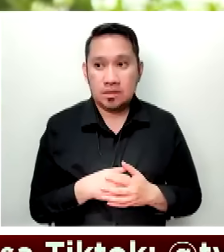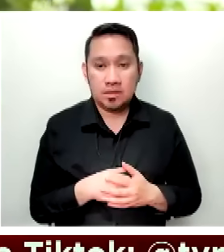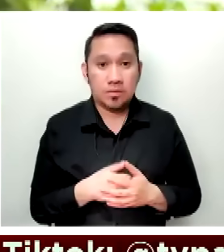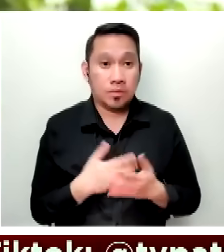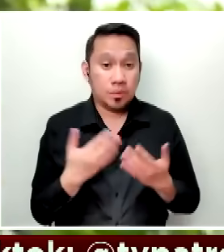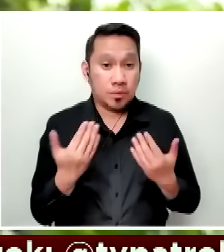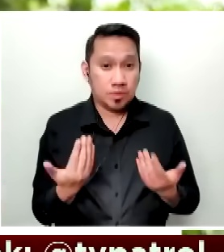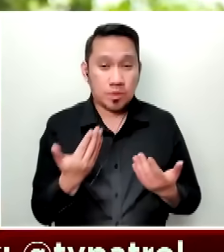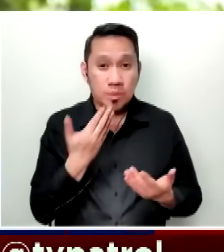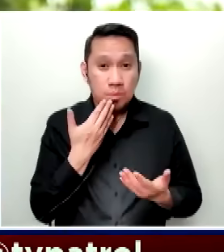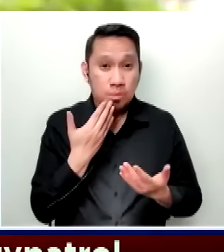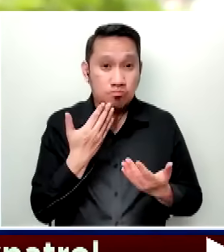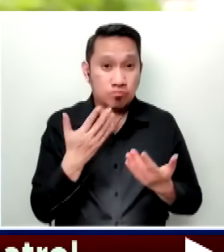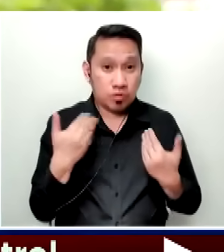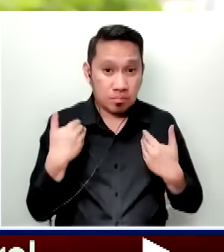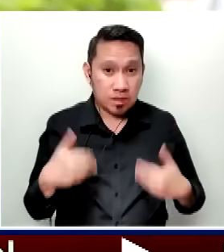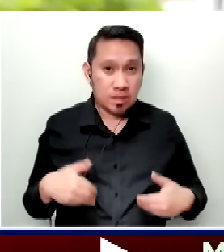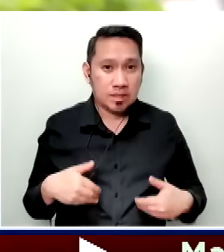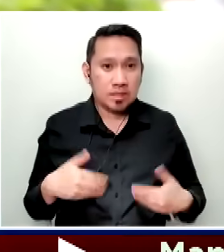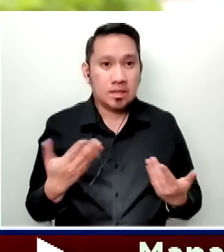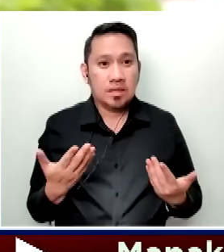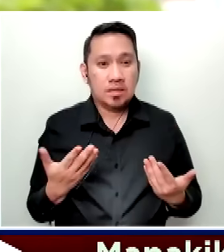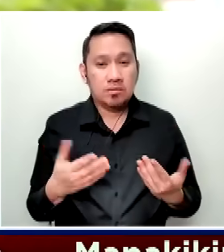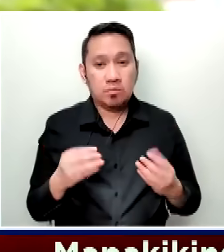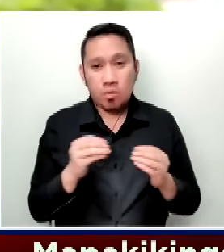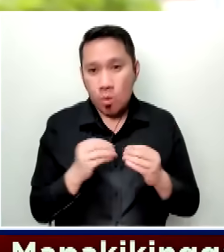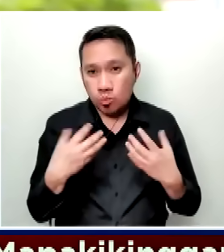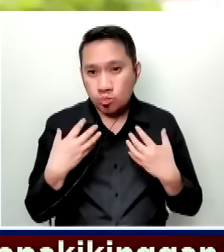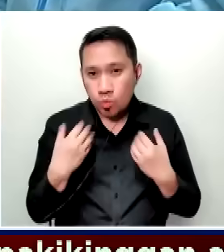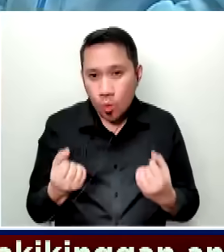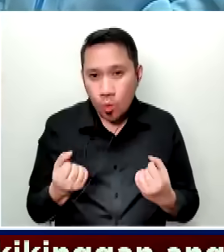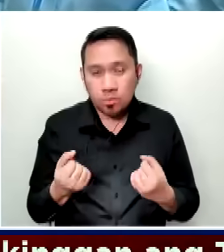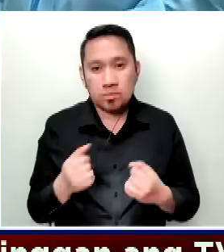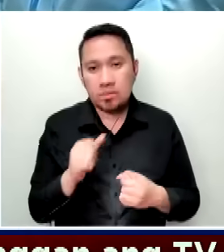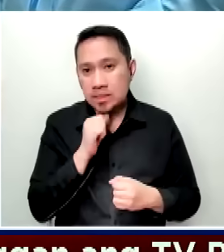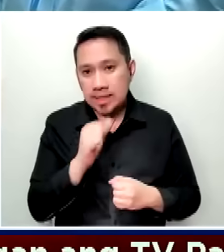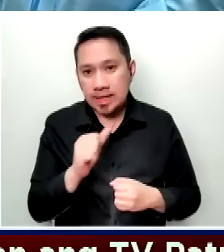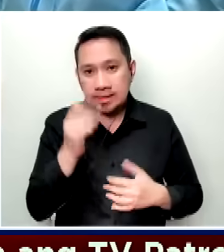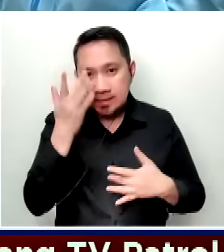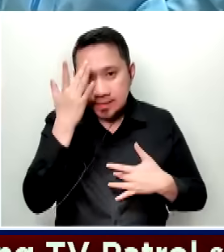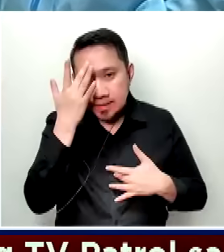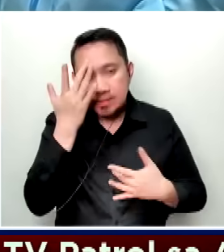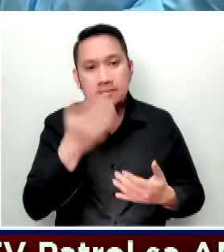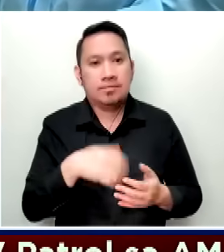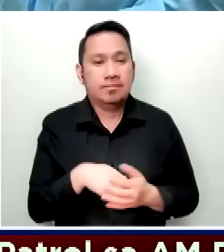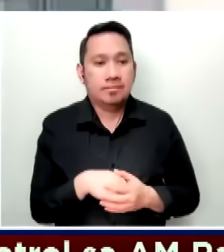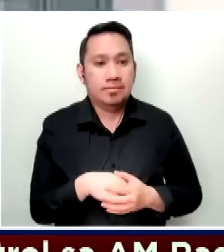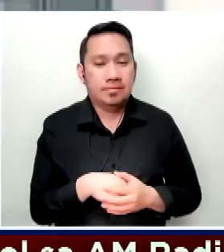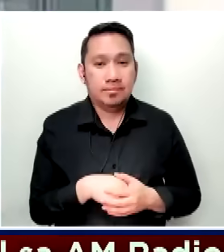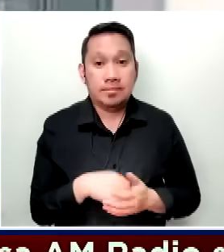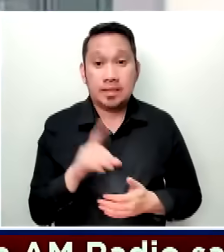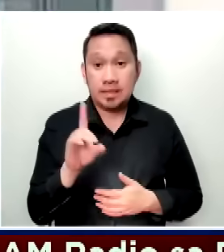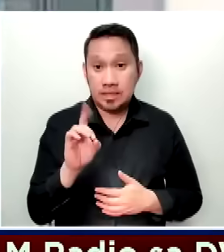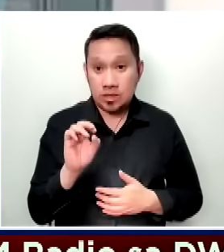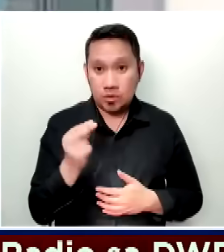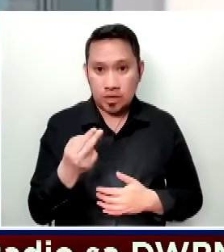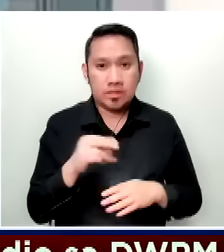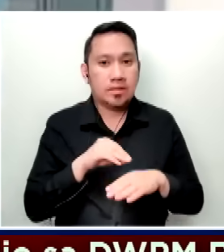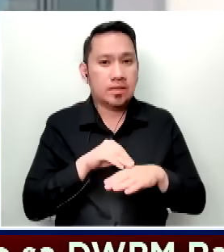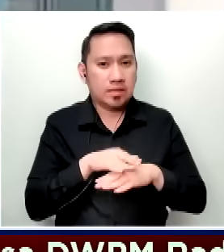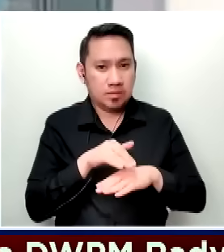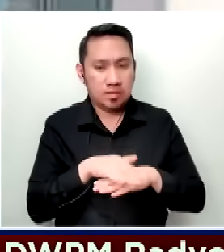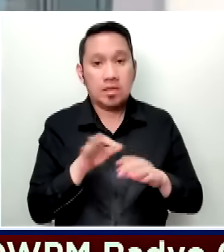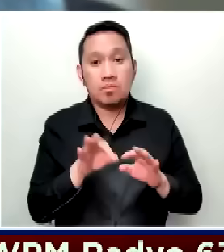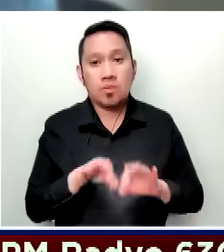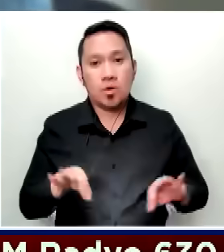ikakaganda ng katawan ko, parang matibay, para hindi magkakasakit. Dagdag paalala ng DOH, mahalagang magpa-test